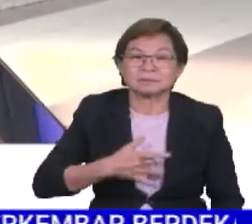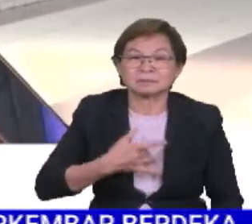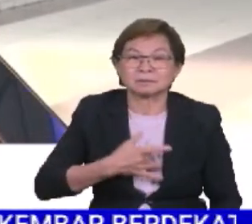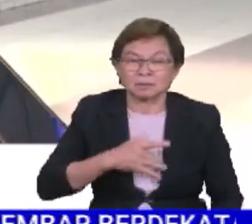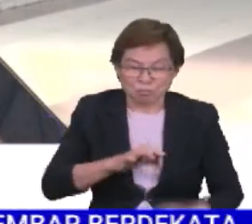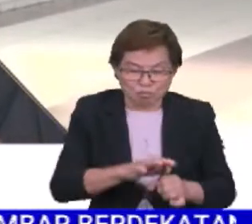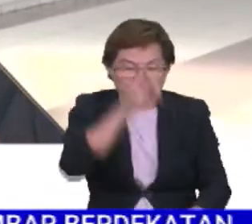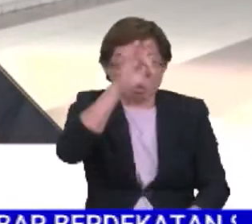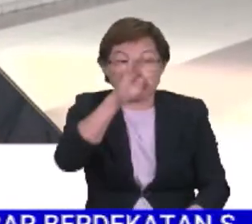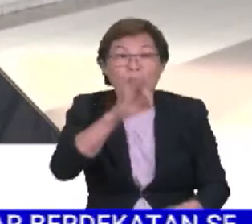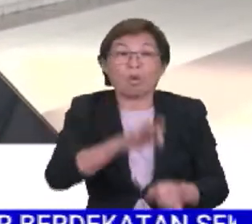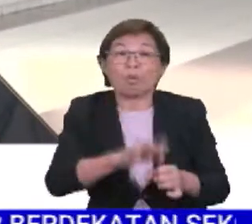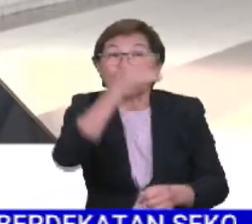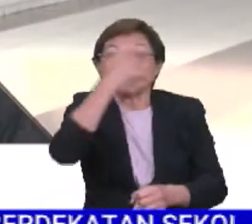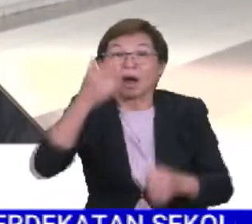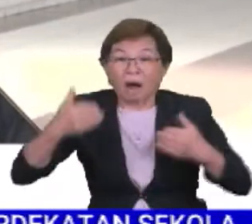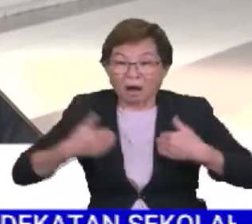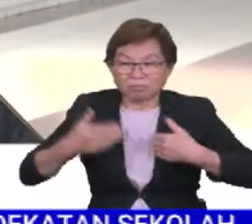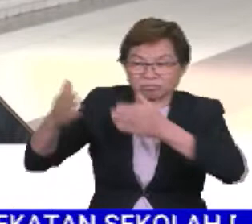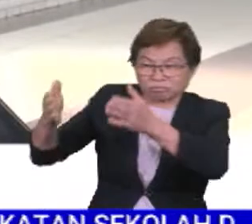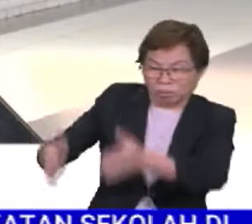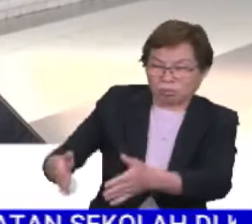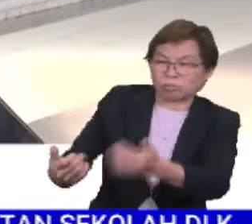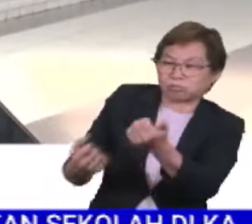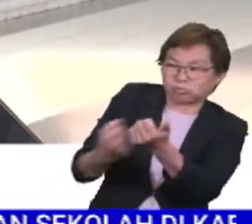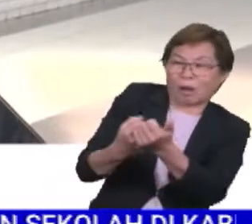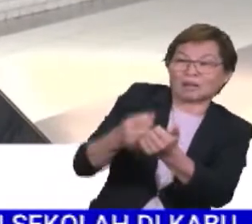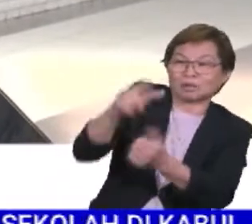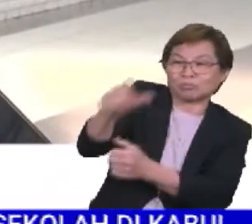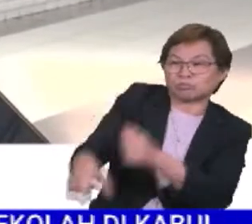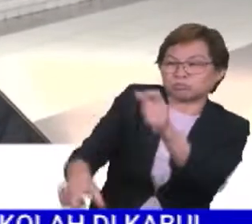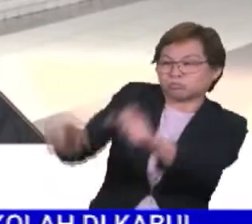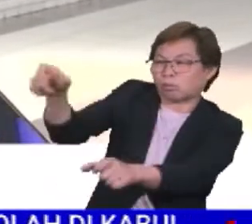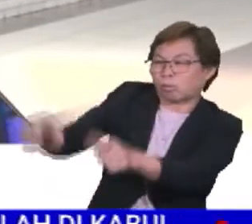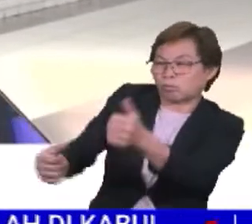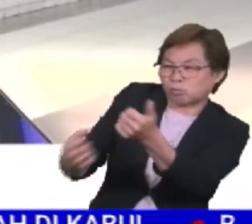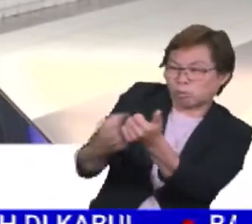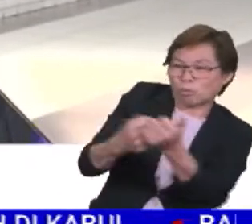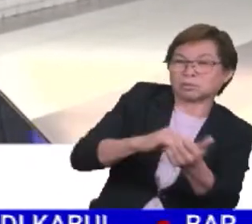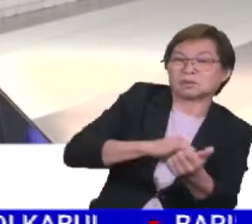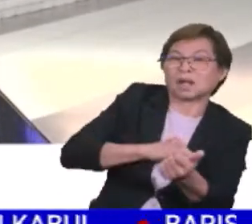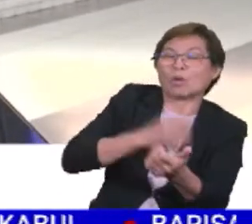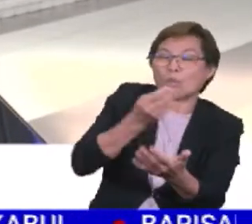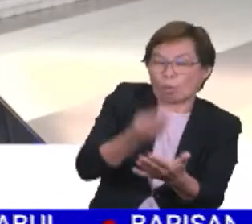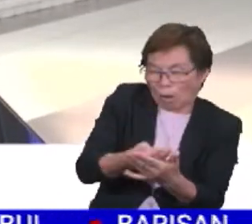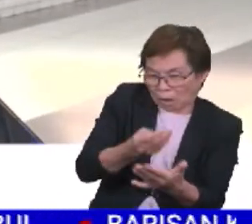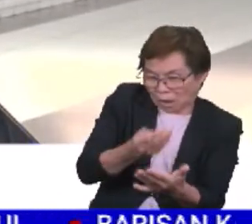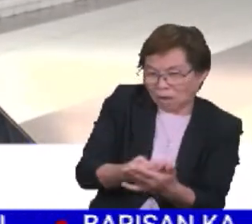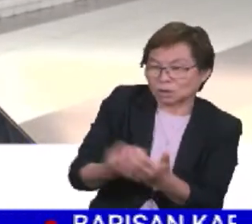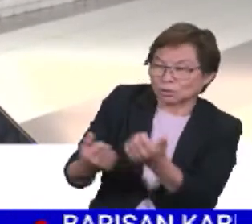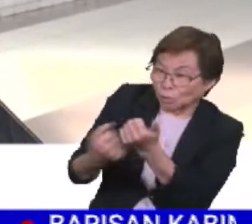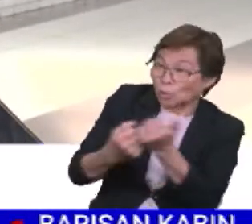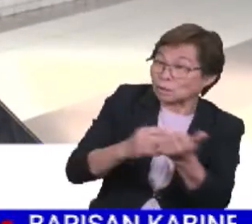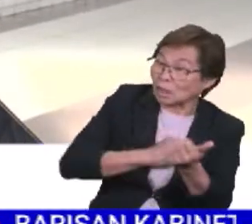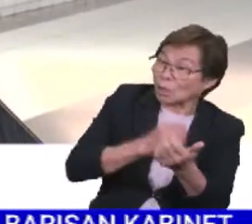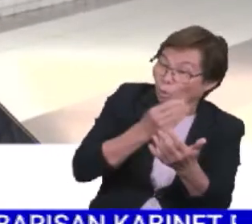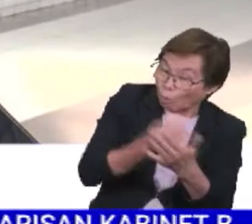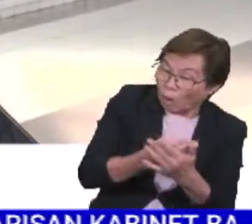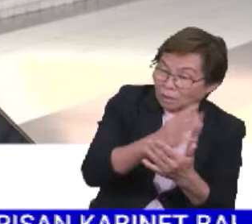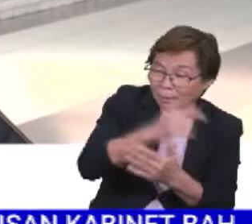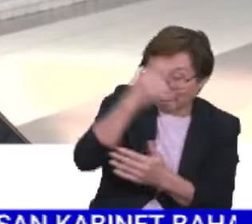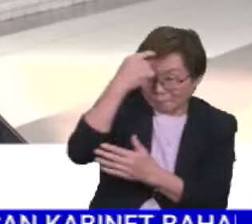bersemangat krane Aduh orang yang menyokong size dari segi keuangan dari segi